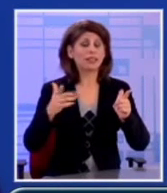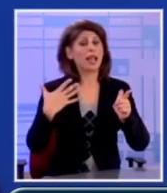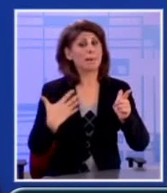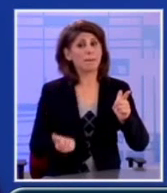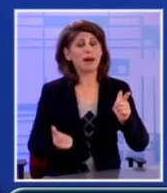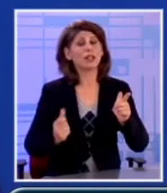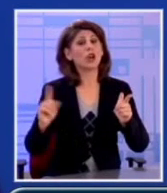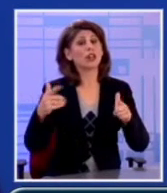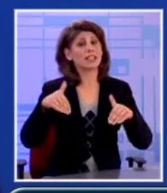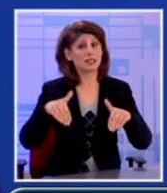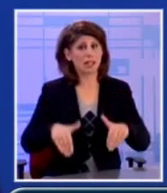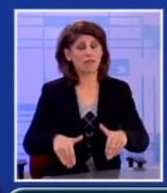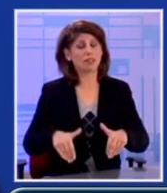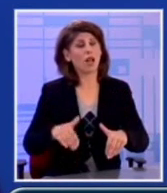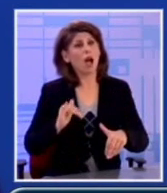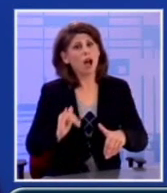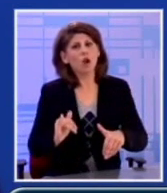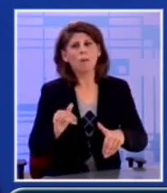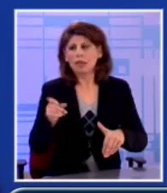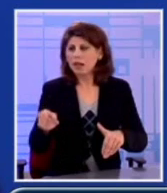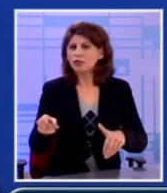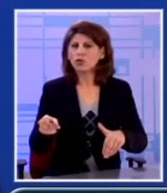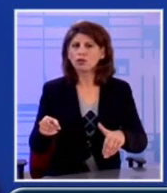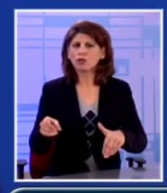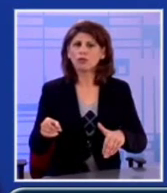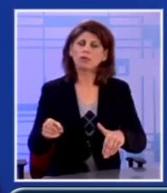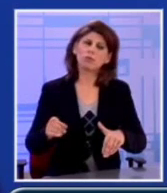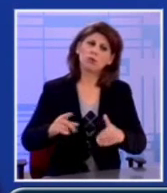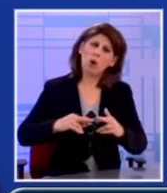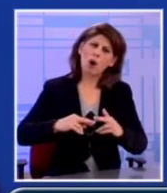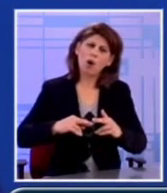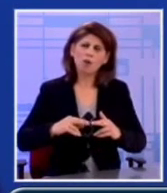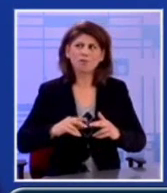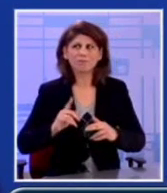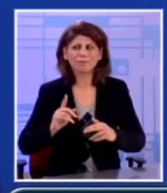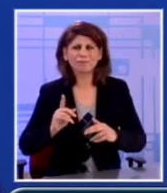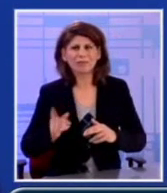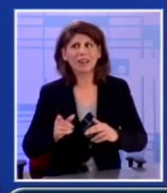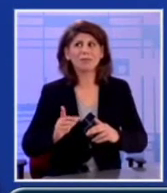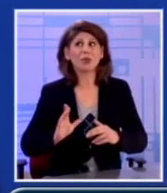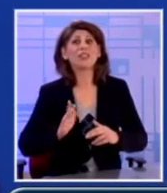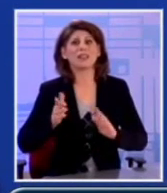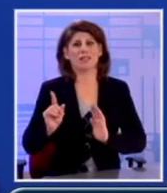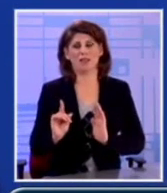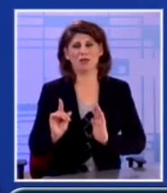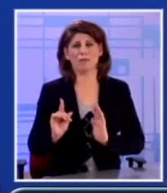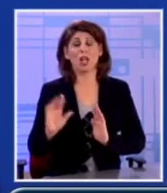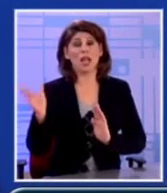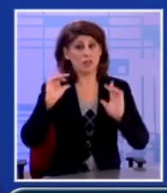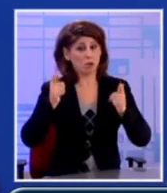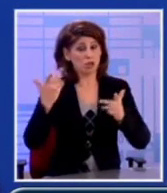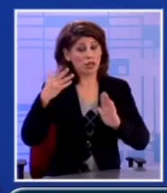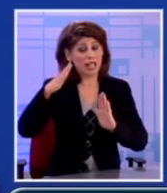υπάρχει όταν σέβεται ακόμη και εκείνους που την αντιστρατεύονται. Η δημοκρατία όταν κάνει